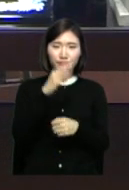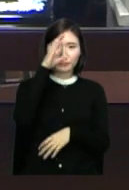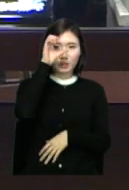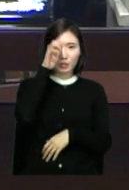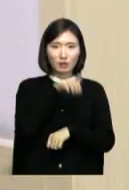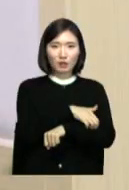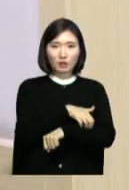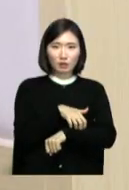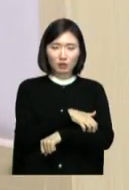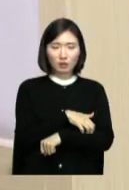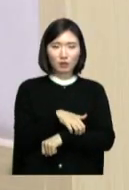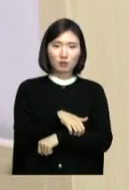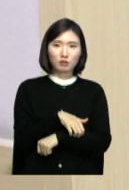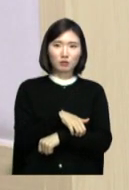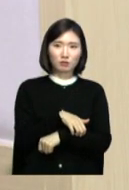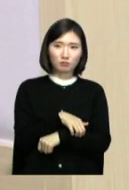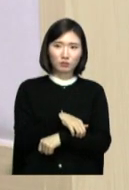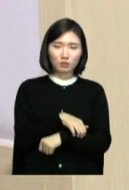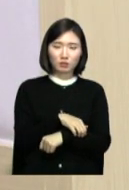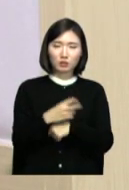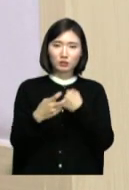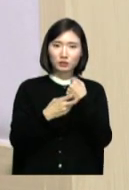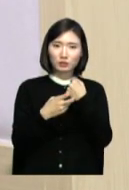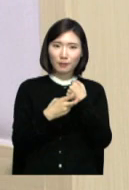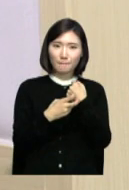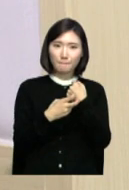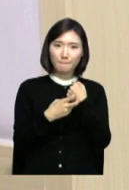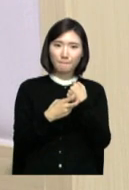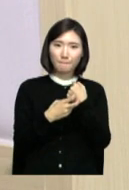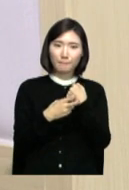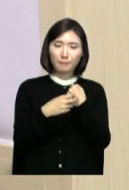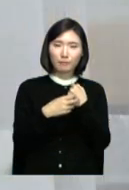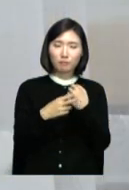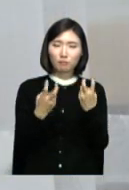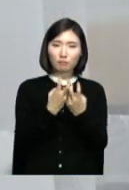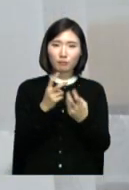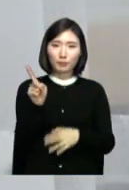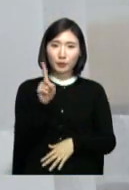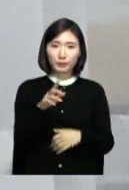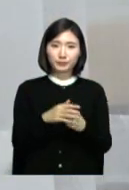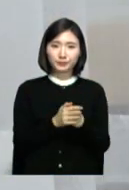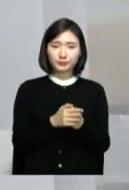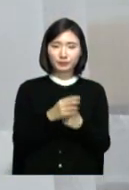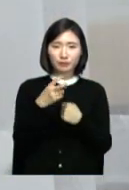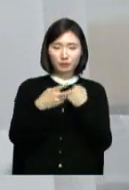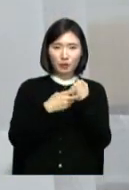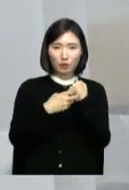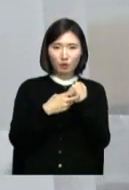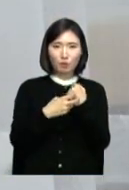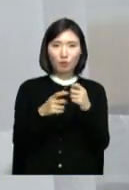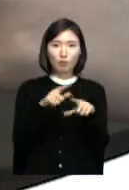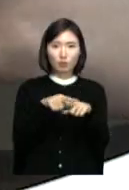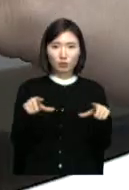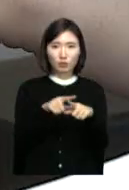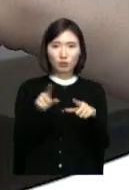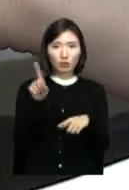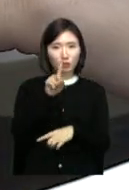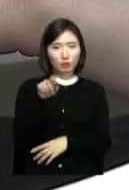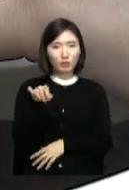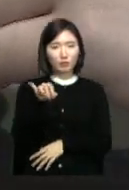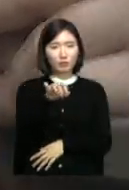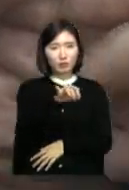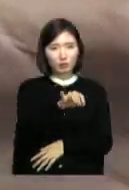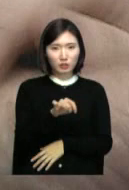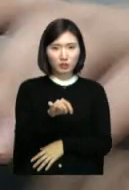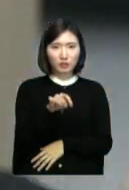알레르기 결막염을 진단할 수 있는 방법들이 있다고요 아 예 일단 병원에서는 보통 어떤 항원이이